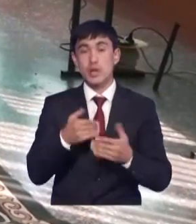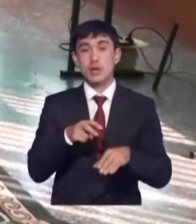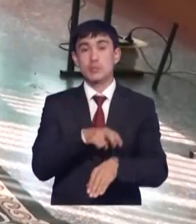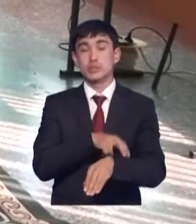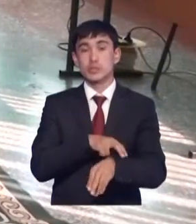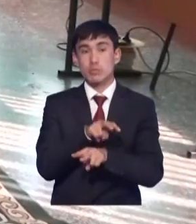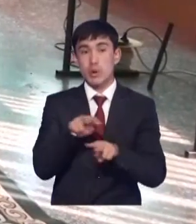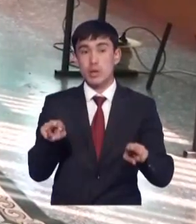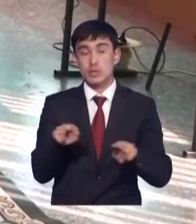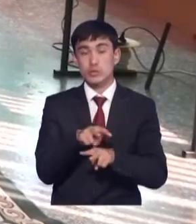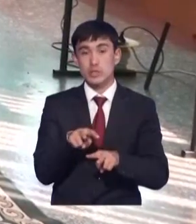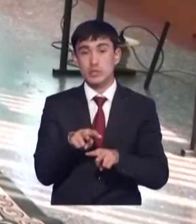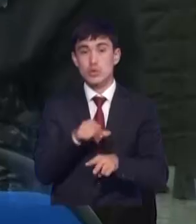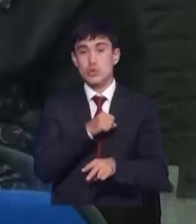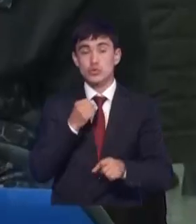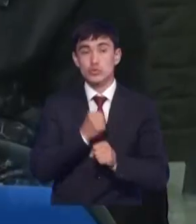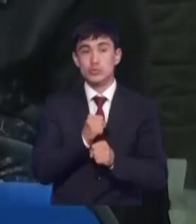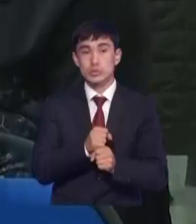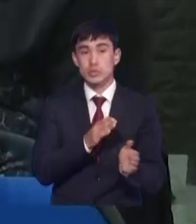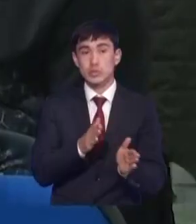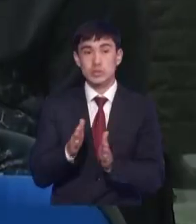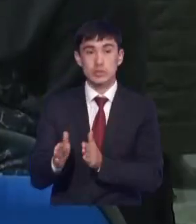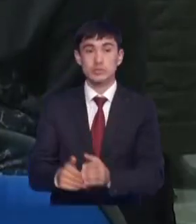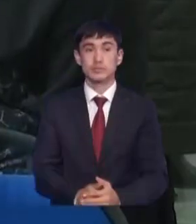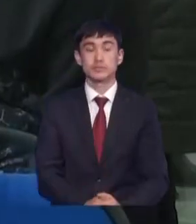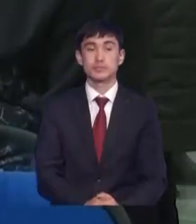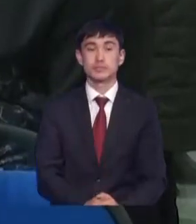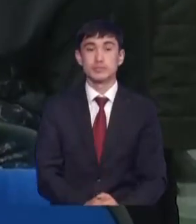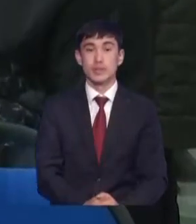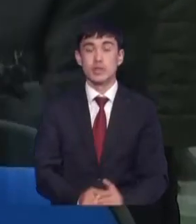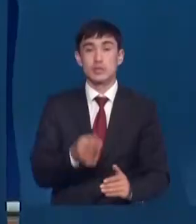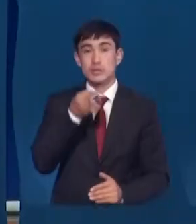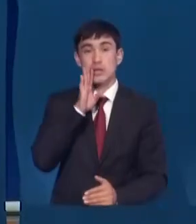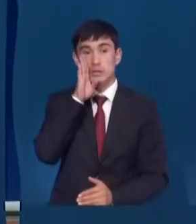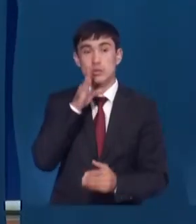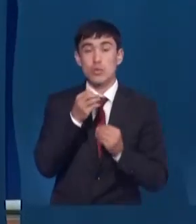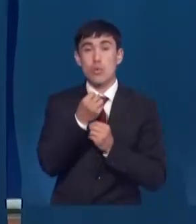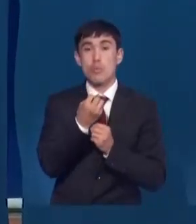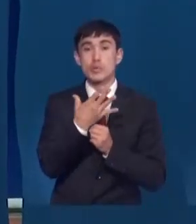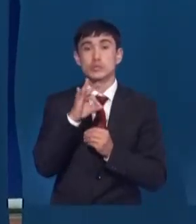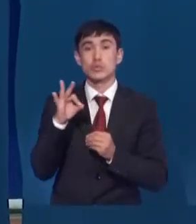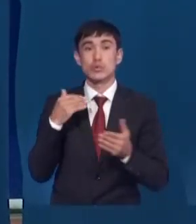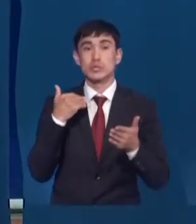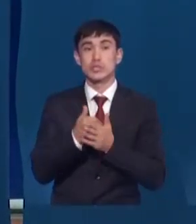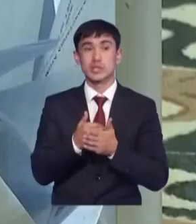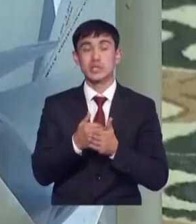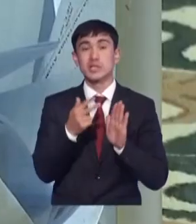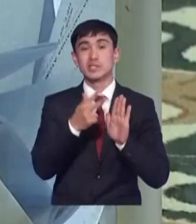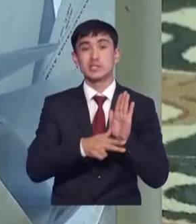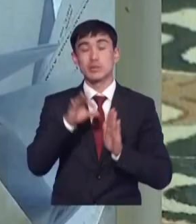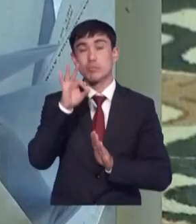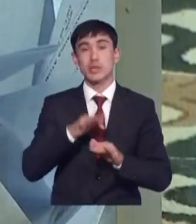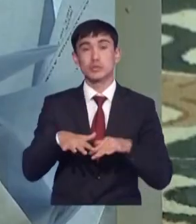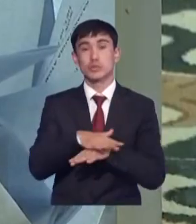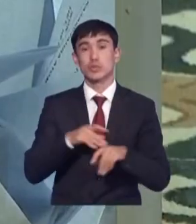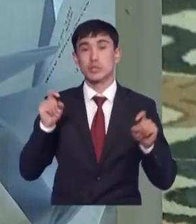мүшелері мен бақылаушылар да өз жұмыстарын тыңғылықты атқарып тұрды. Таңнан 15:00 шамасына дейін 80%